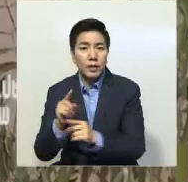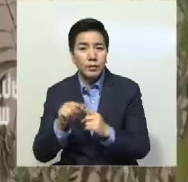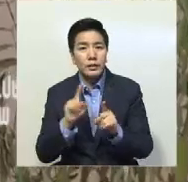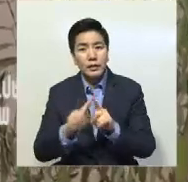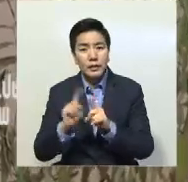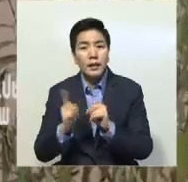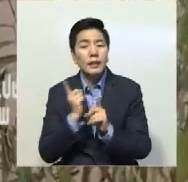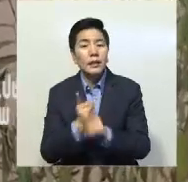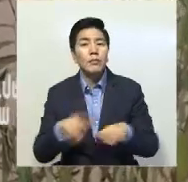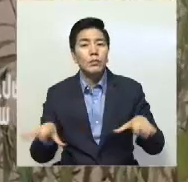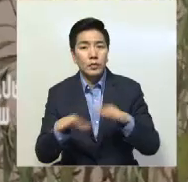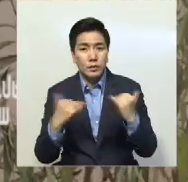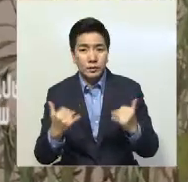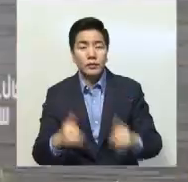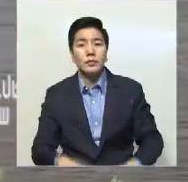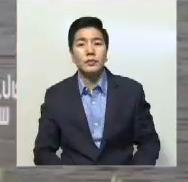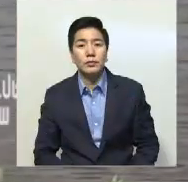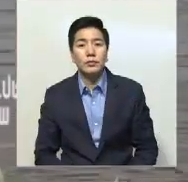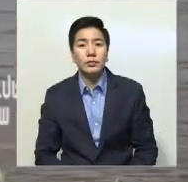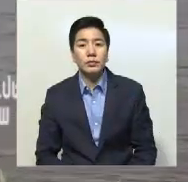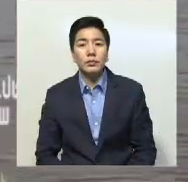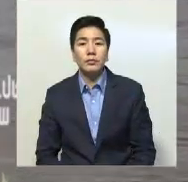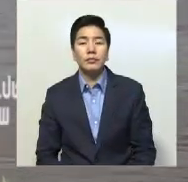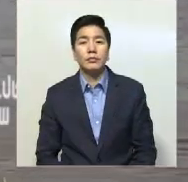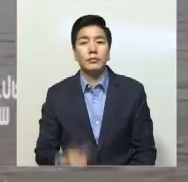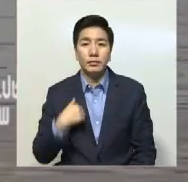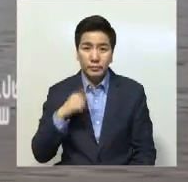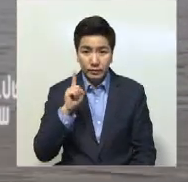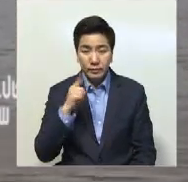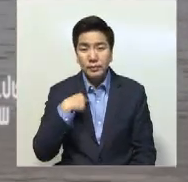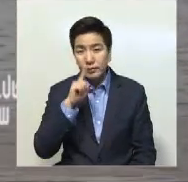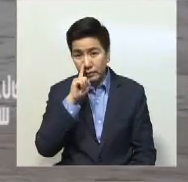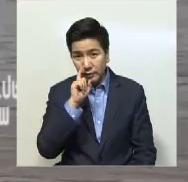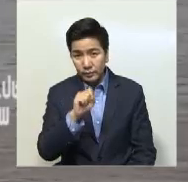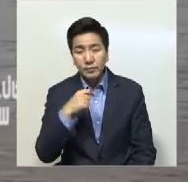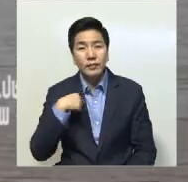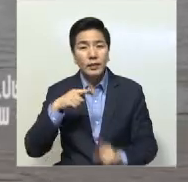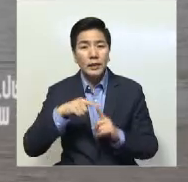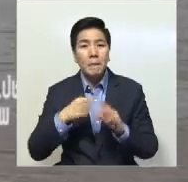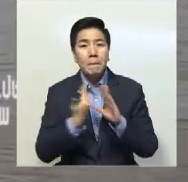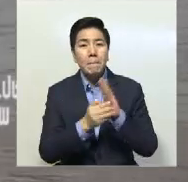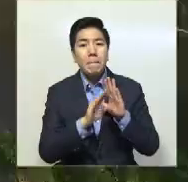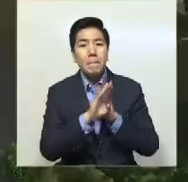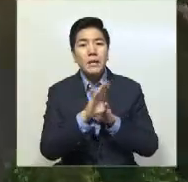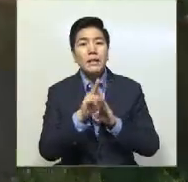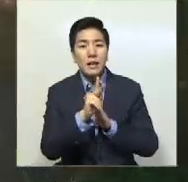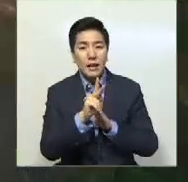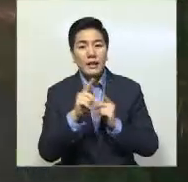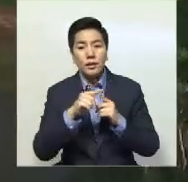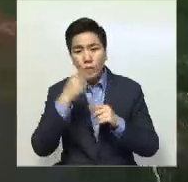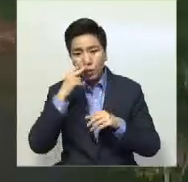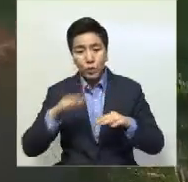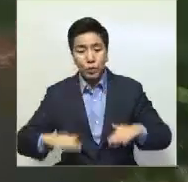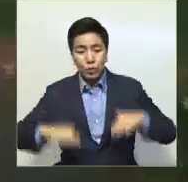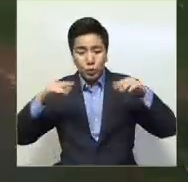น้ำได้ตามปกติต่อไปค่ะ ส่วนอีกหนึ่งจุดนะคะที่เราลงไปสังเกตสถานการณ์ก็คือที่จังหวัดบึงกาฬค่ะไปดูเป็นภาพมุมสู